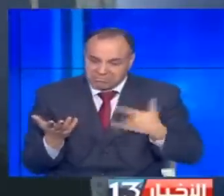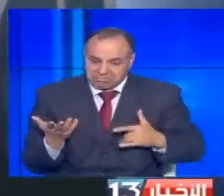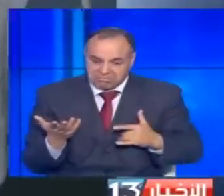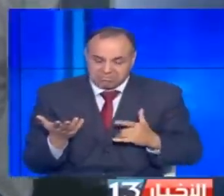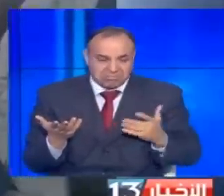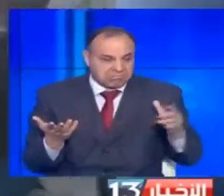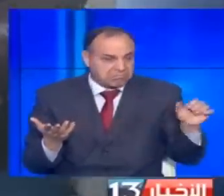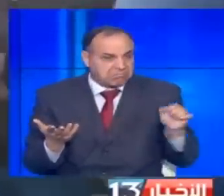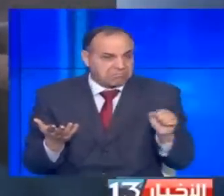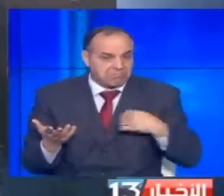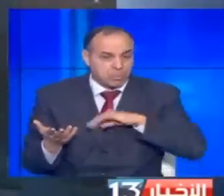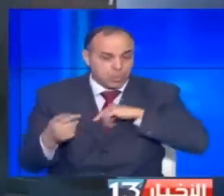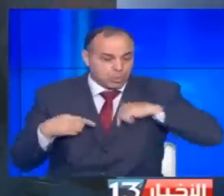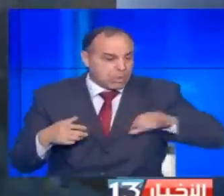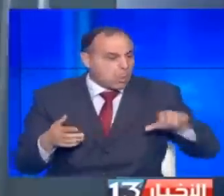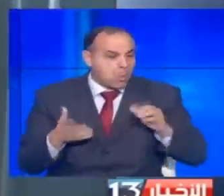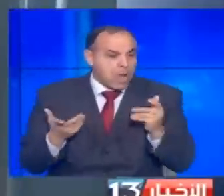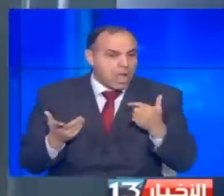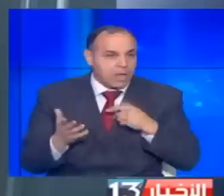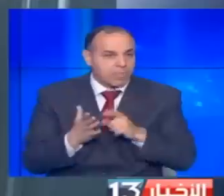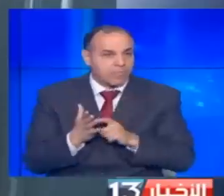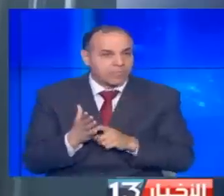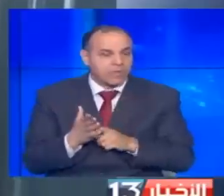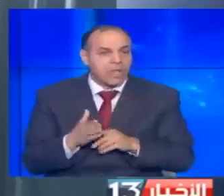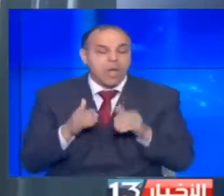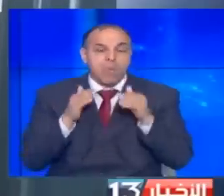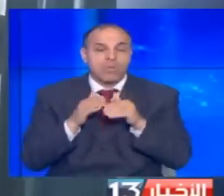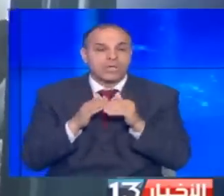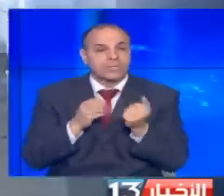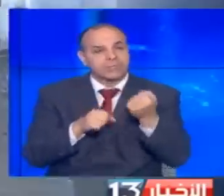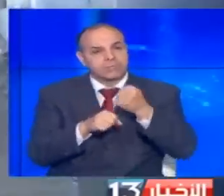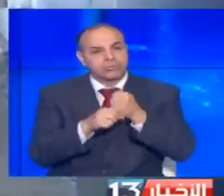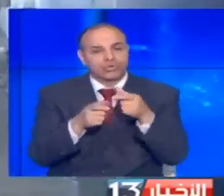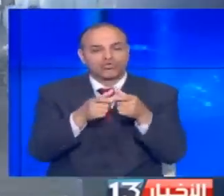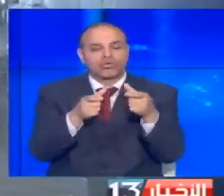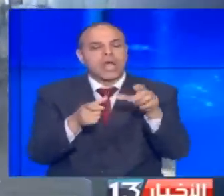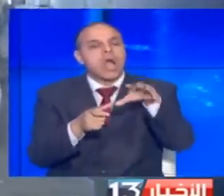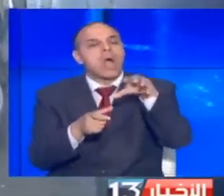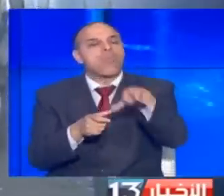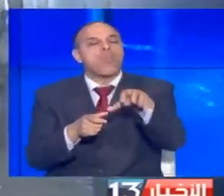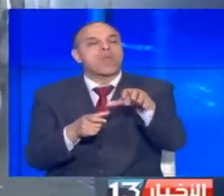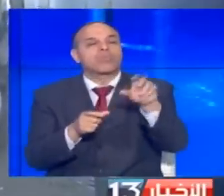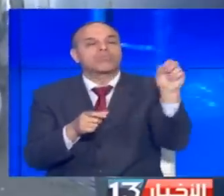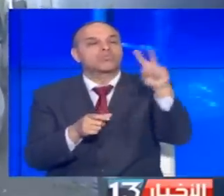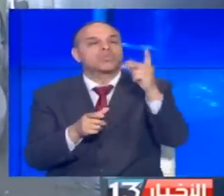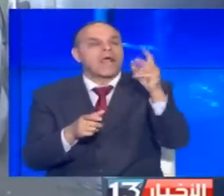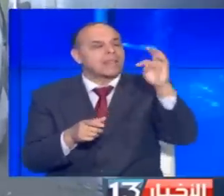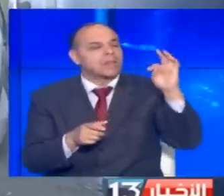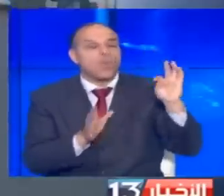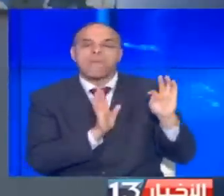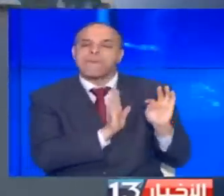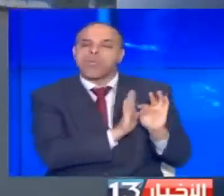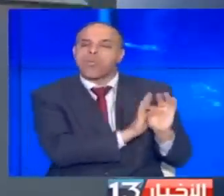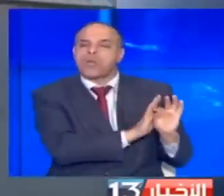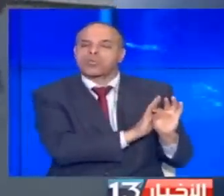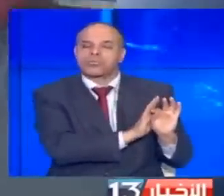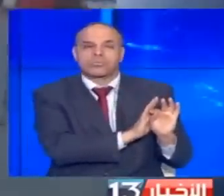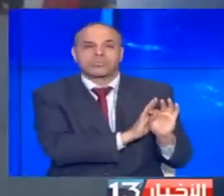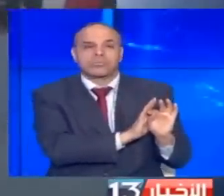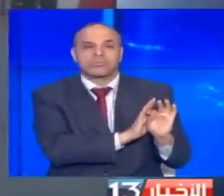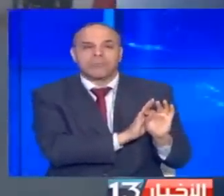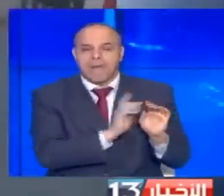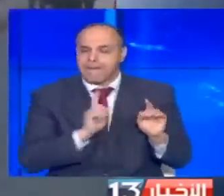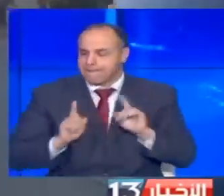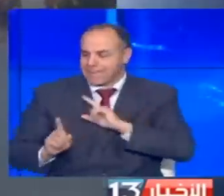ممثل من الوزاره المطالبه باحداث شركه الجهويه للنقل بتطوير مستقله بذاتها